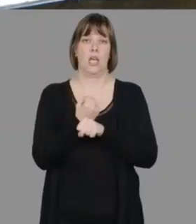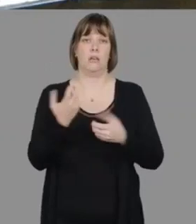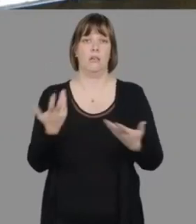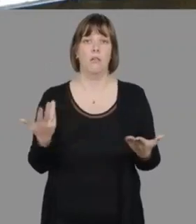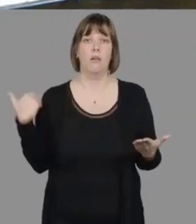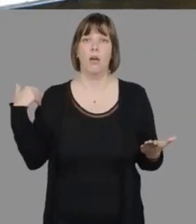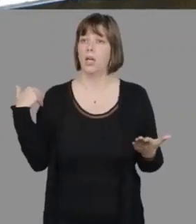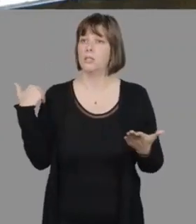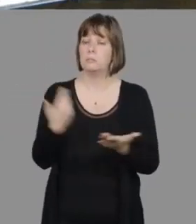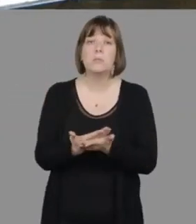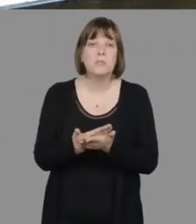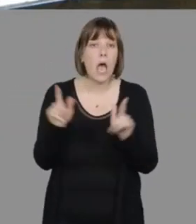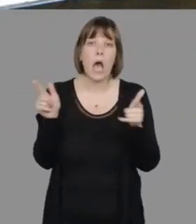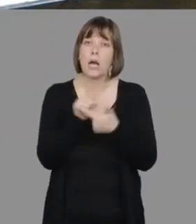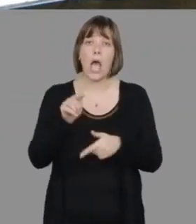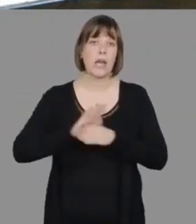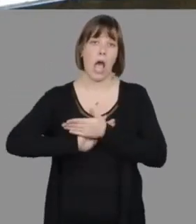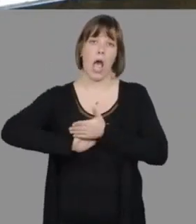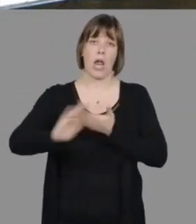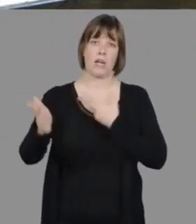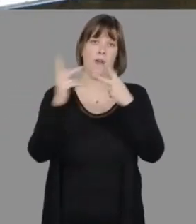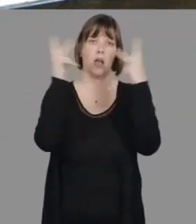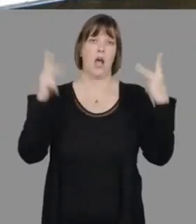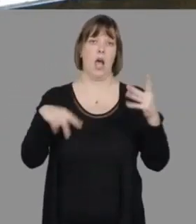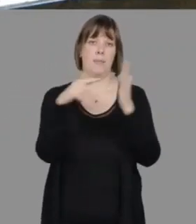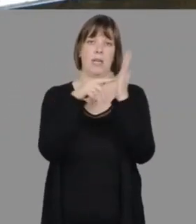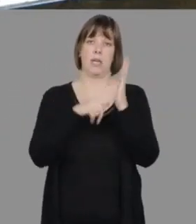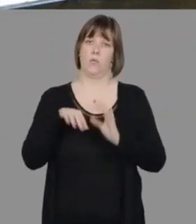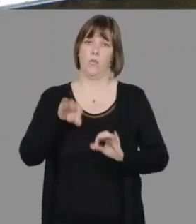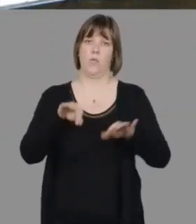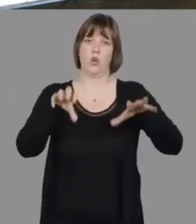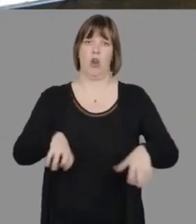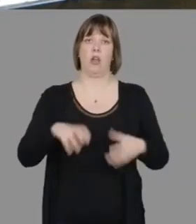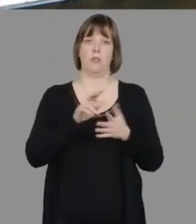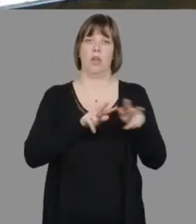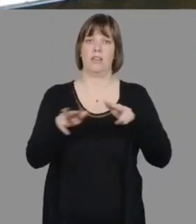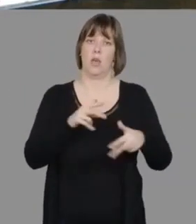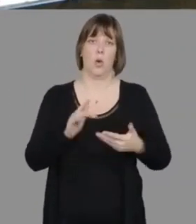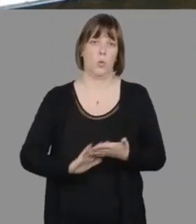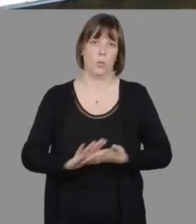keine einfachen Rahmenbedingungen für diese Stadtregierung.